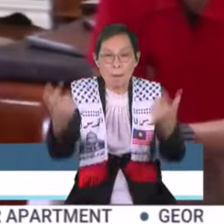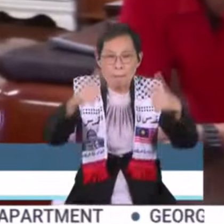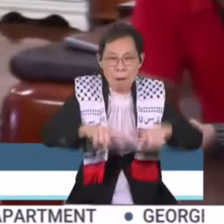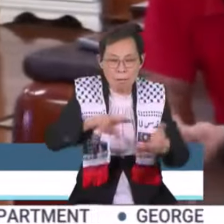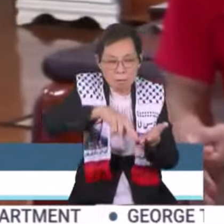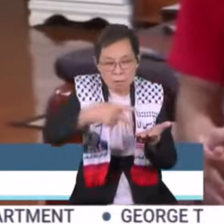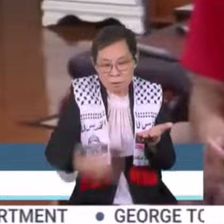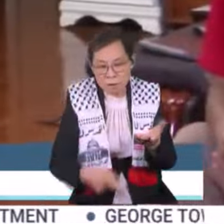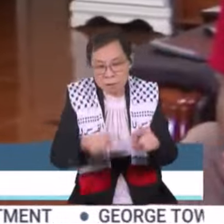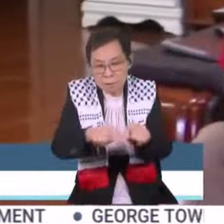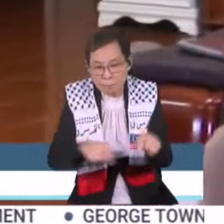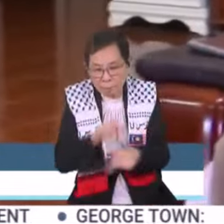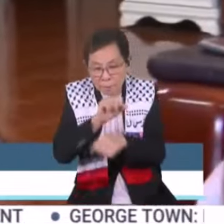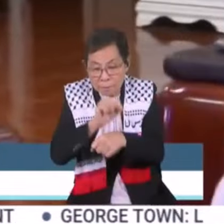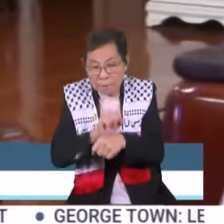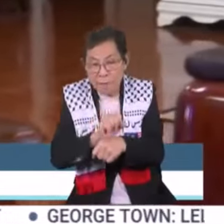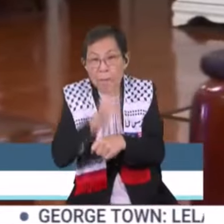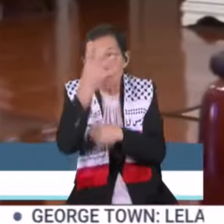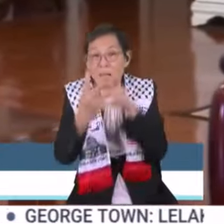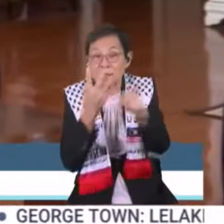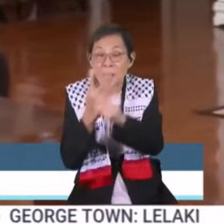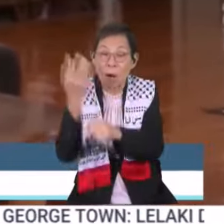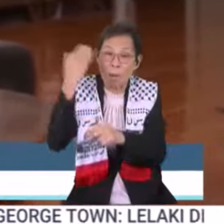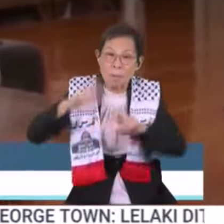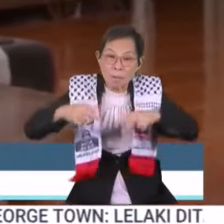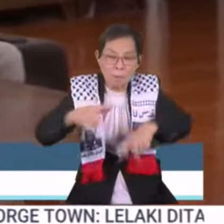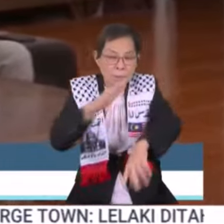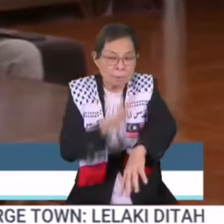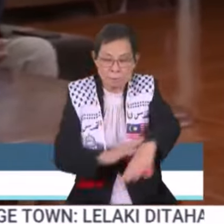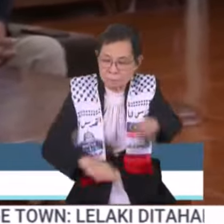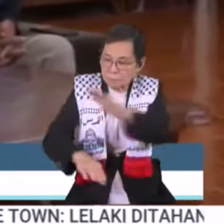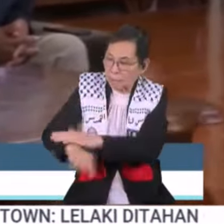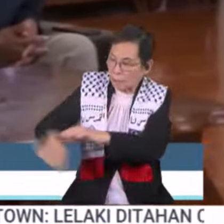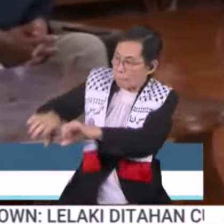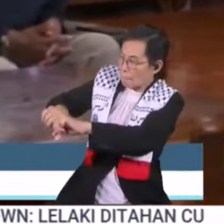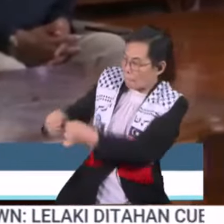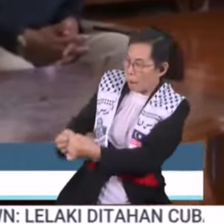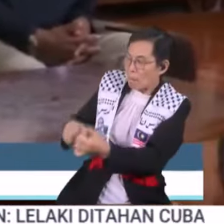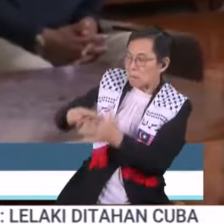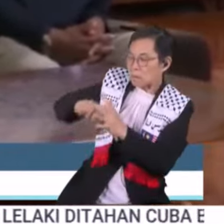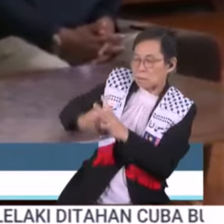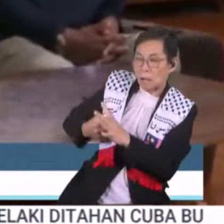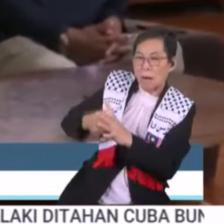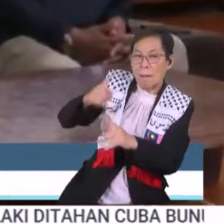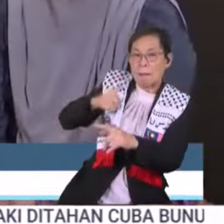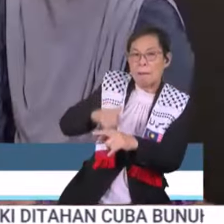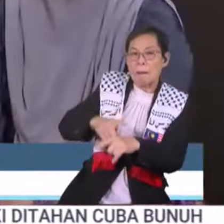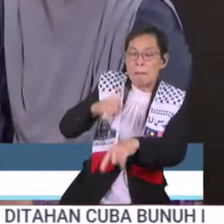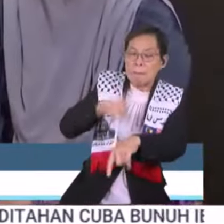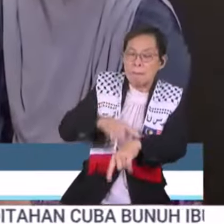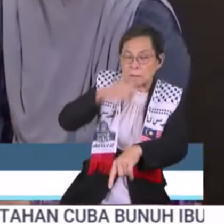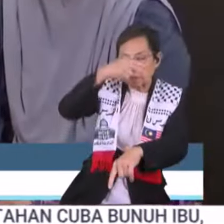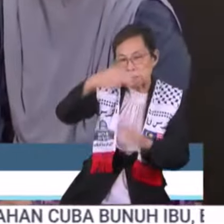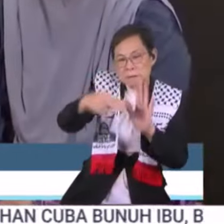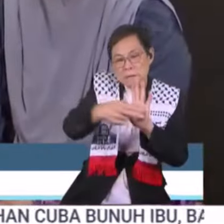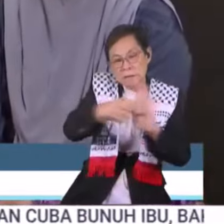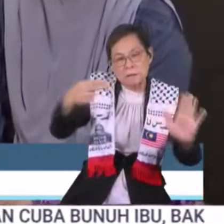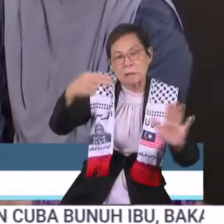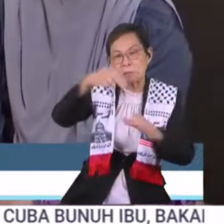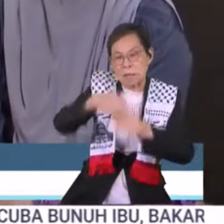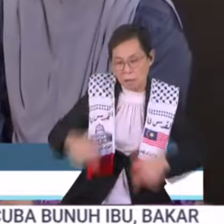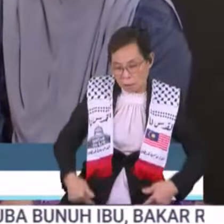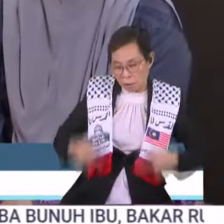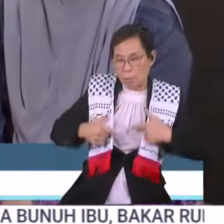Peristiwa terjatuh di tempat kerja 4 tahun lalu hingga menyebabkan tangan kanannya patah menjadi permulaan detik hitam dalam hidupnya